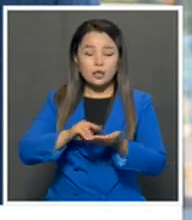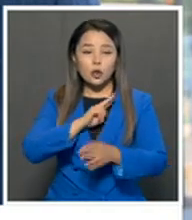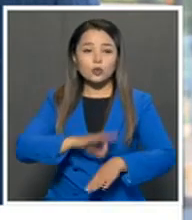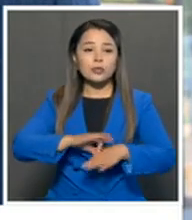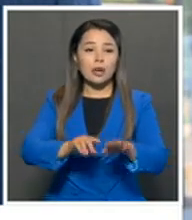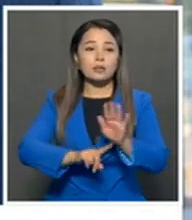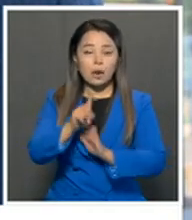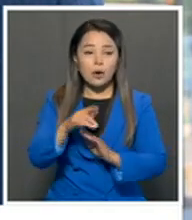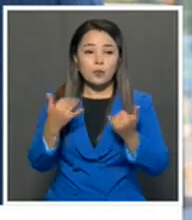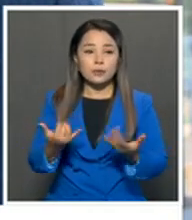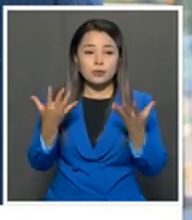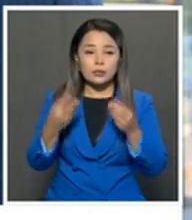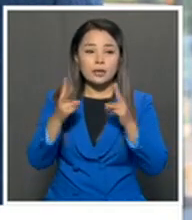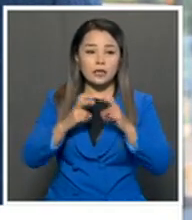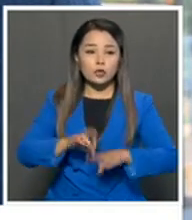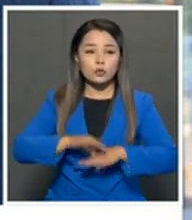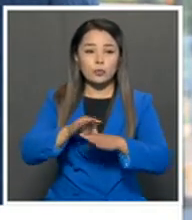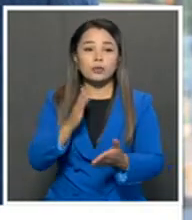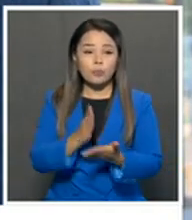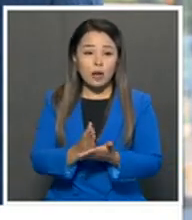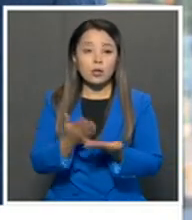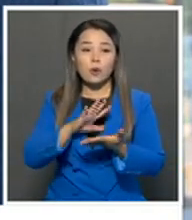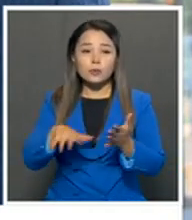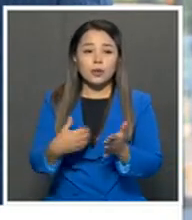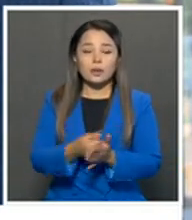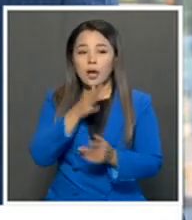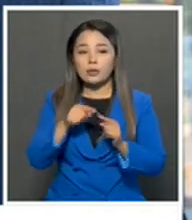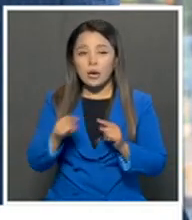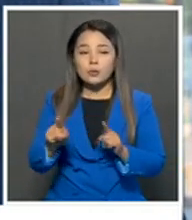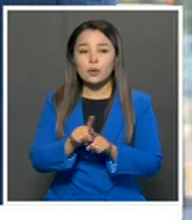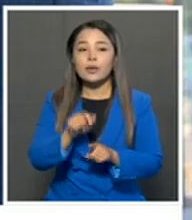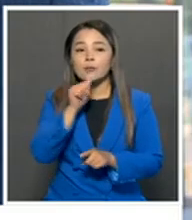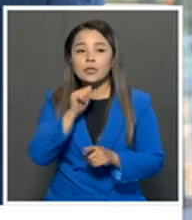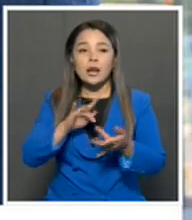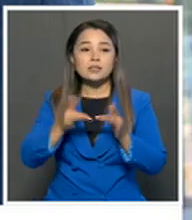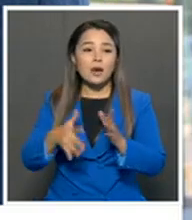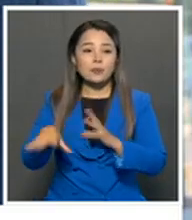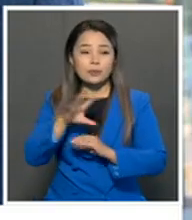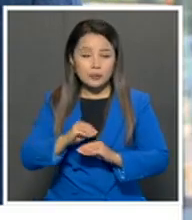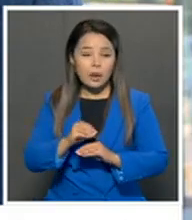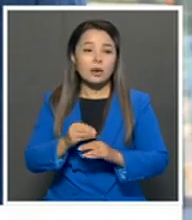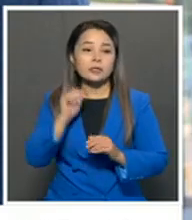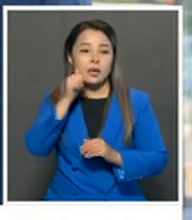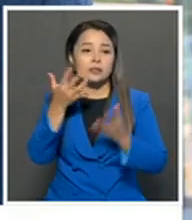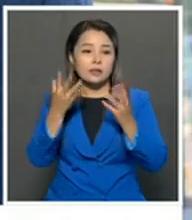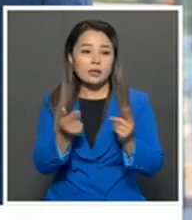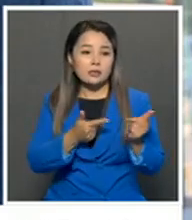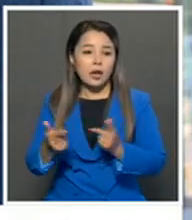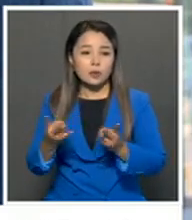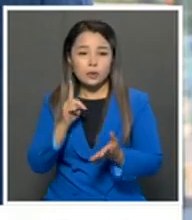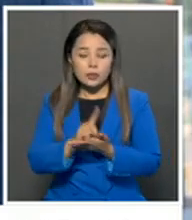қосылып, бүге шүгесіне дейін тексеріліп жатыр. Өйткені осы уақытқа дейін талай рет сынға қалған сайттар ертеңге дайын болу керек.